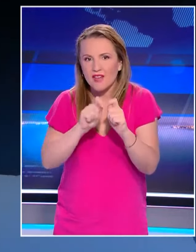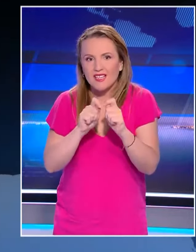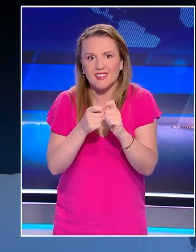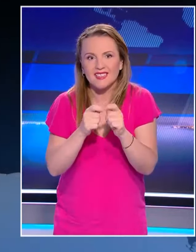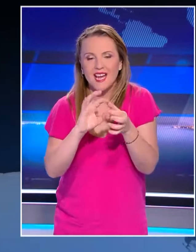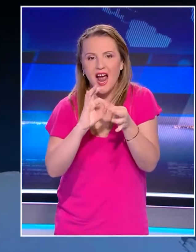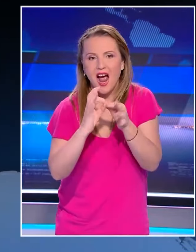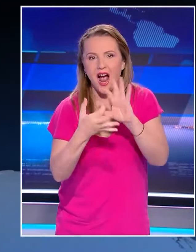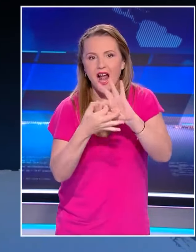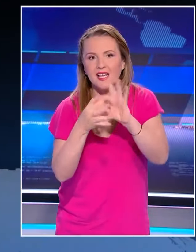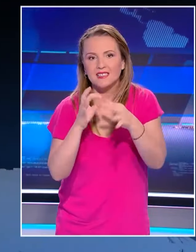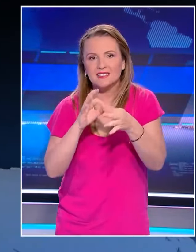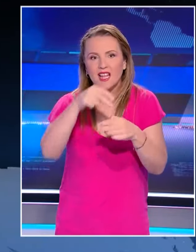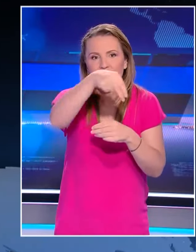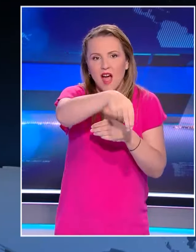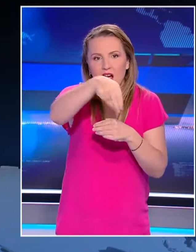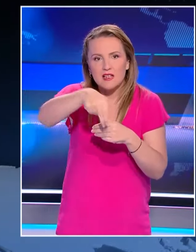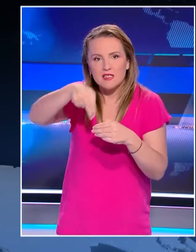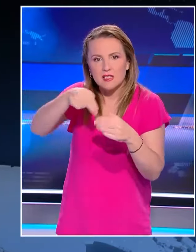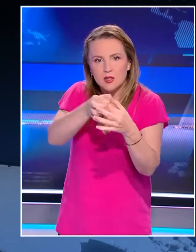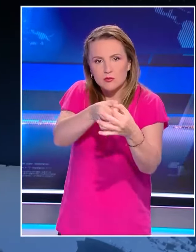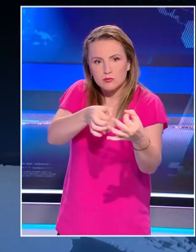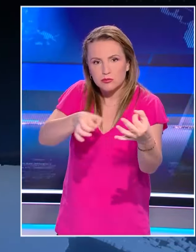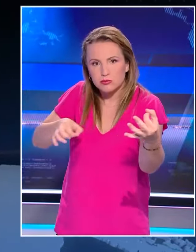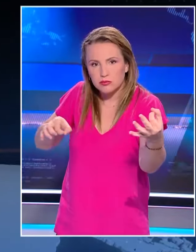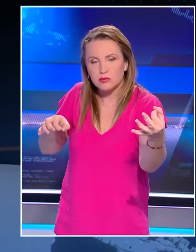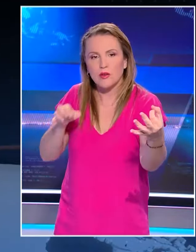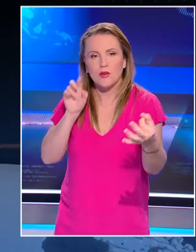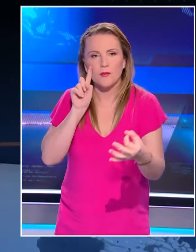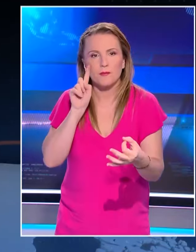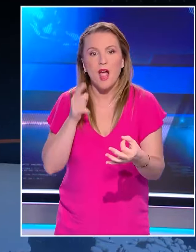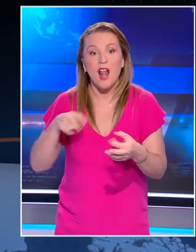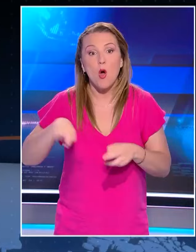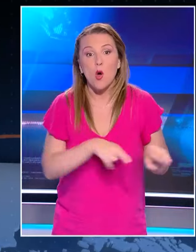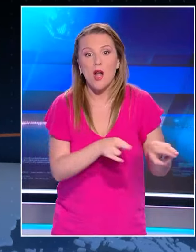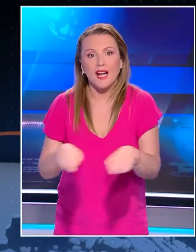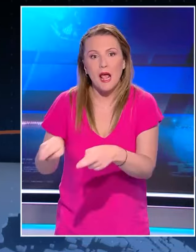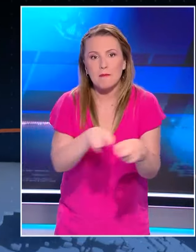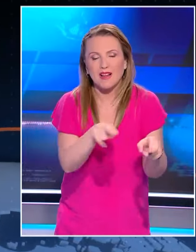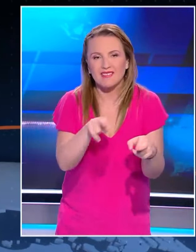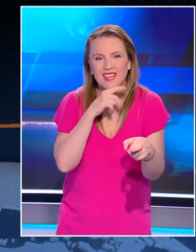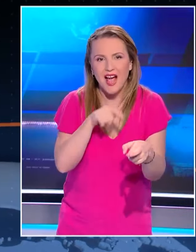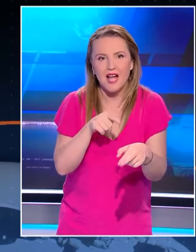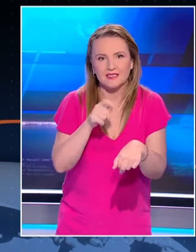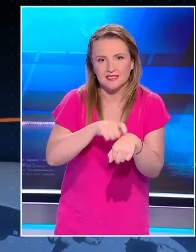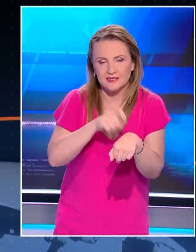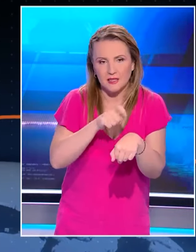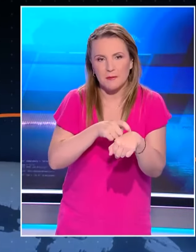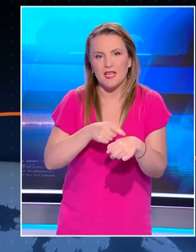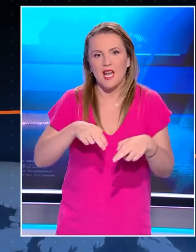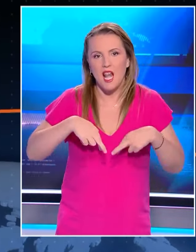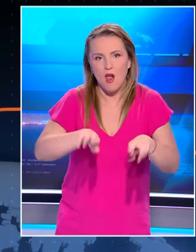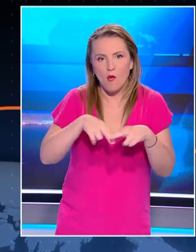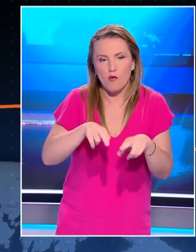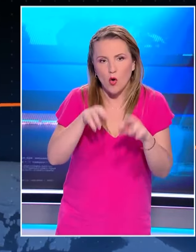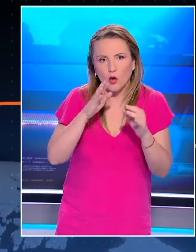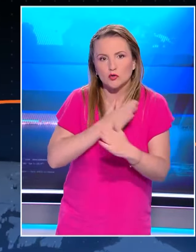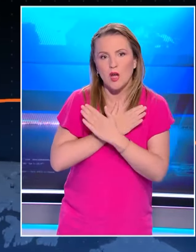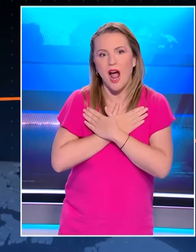ανθρώπινη αλυσίδα. Δείτε εδώ, είμαστε στη Ρεματιά, έχει κατέβει κι άλλο η φωτιά. Είμαστε πάνω στη λεωφόρο